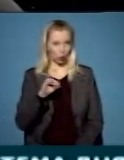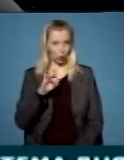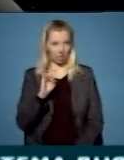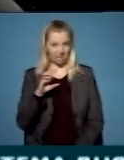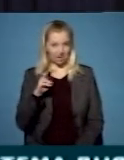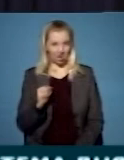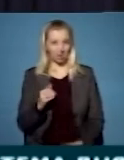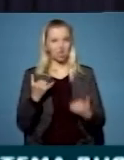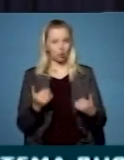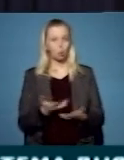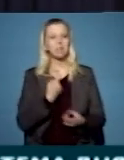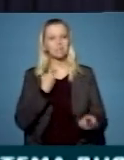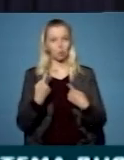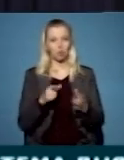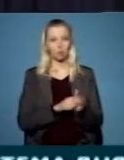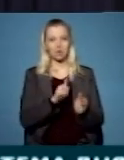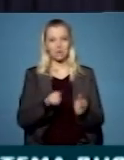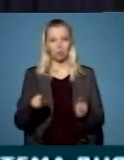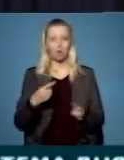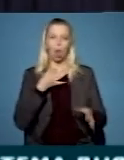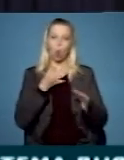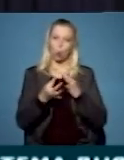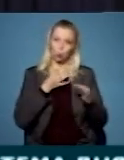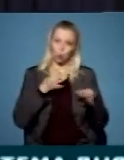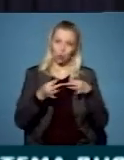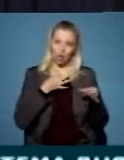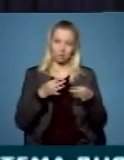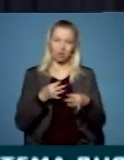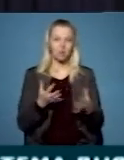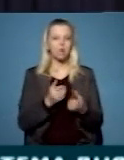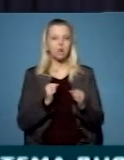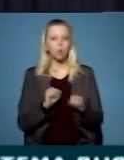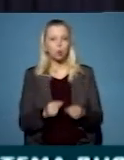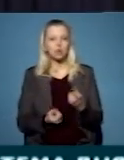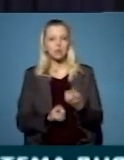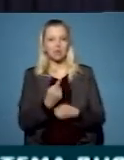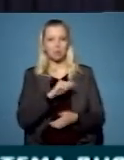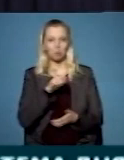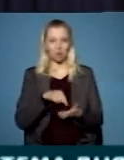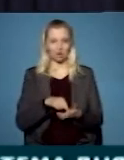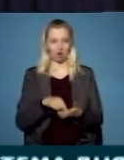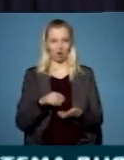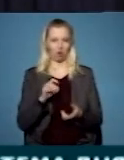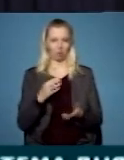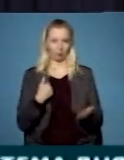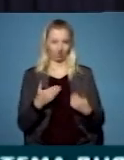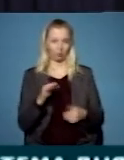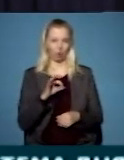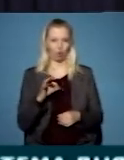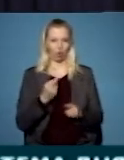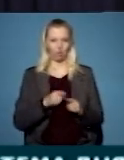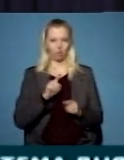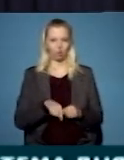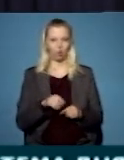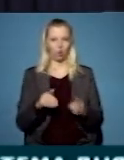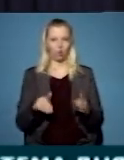ми сьогодні спілкувалися з ними, власне, консультувалися, які можуть ще виникнути питання щодо цього